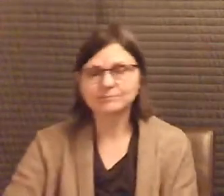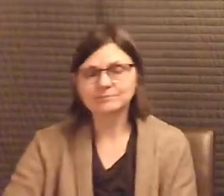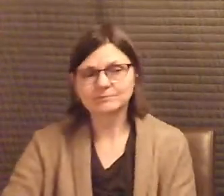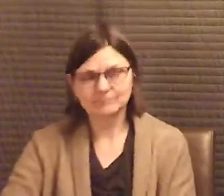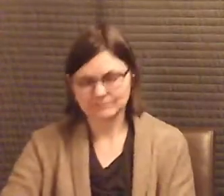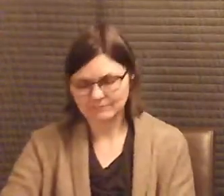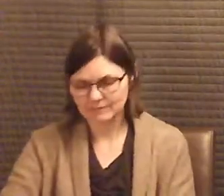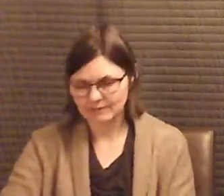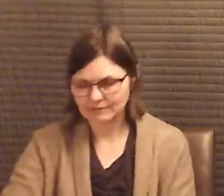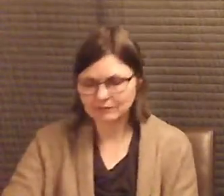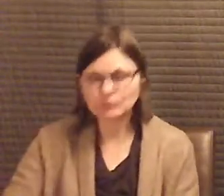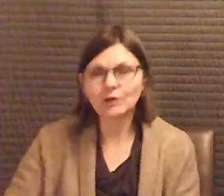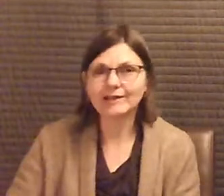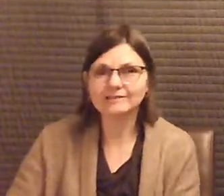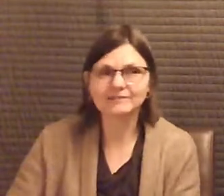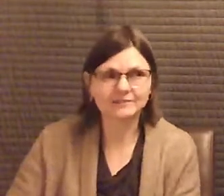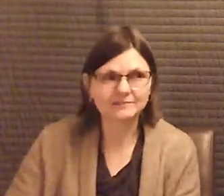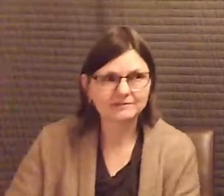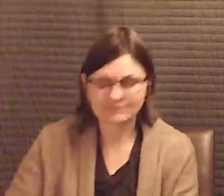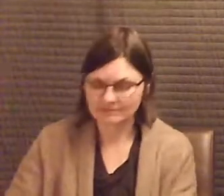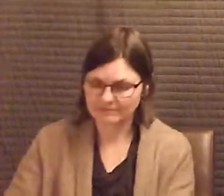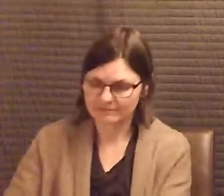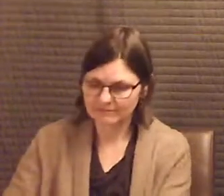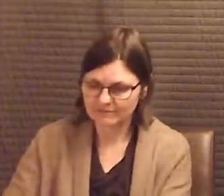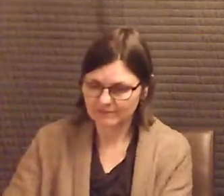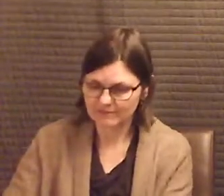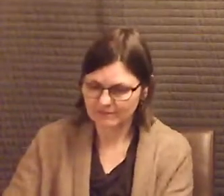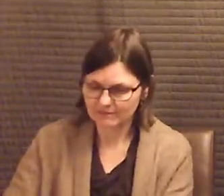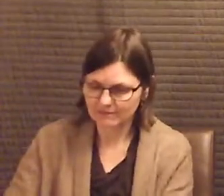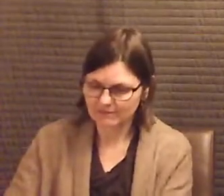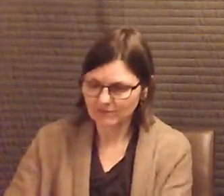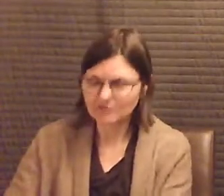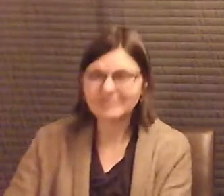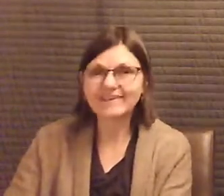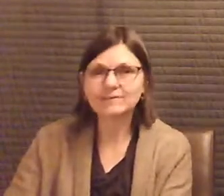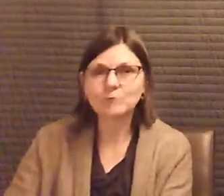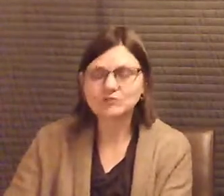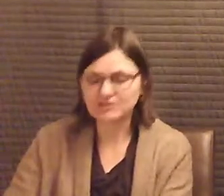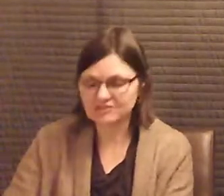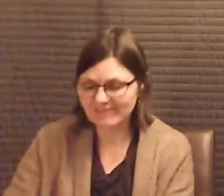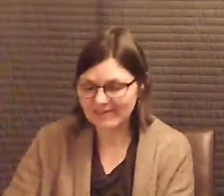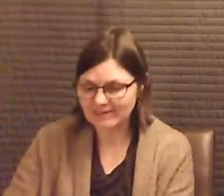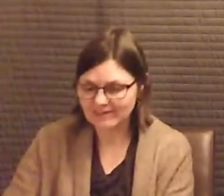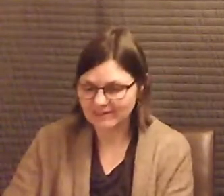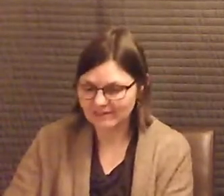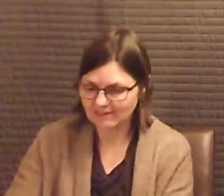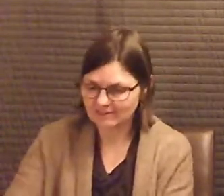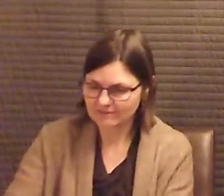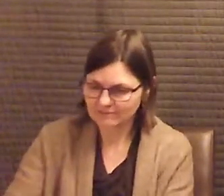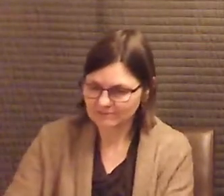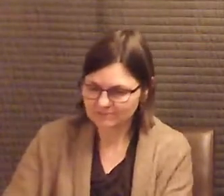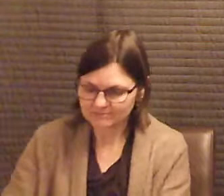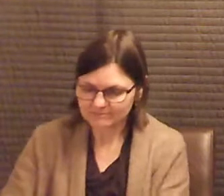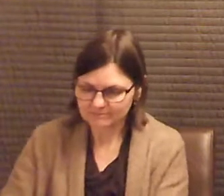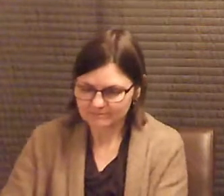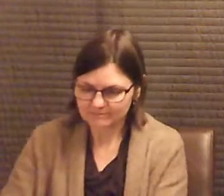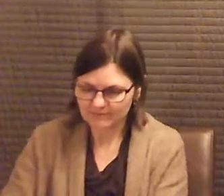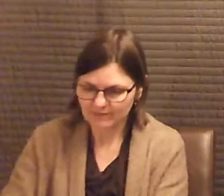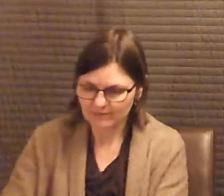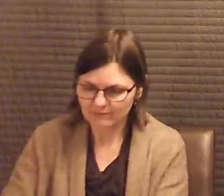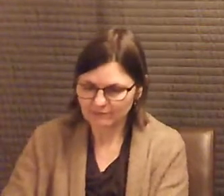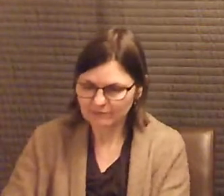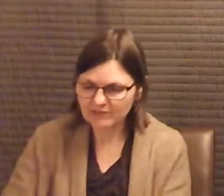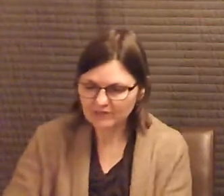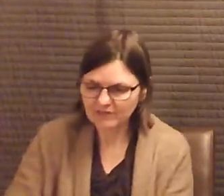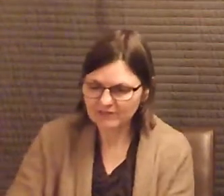leven waar we zo'n jongen zat er nog in laten zien en zakken nummer toe in 2 timoteüs 2 rusland die